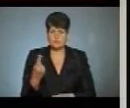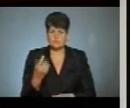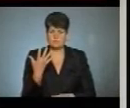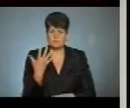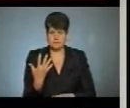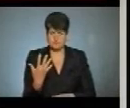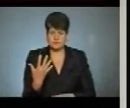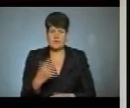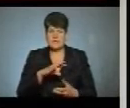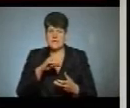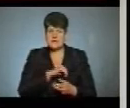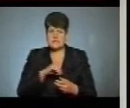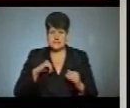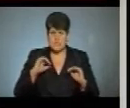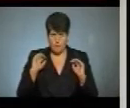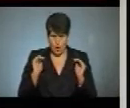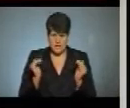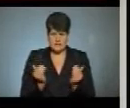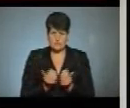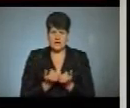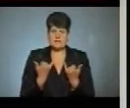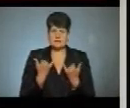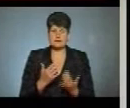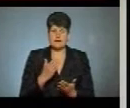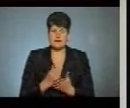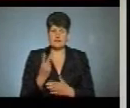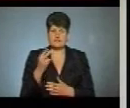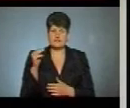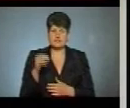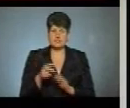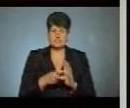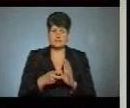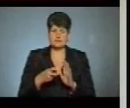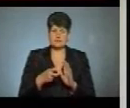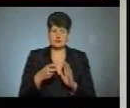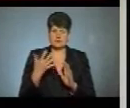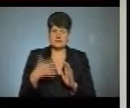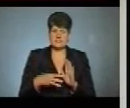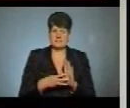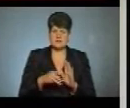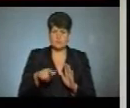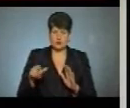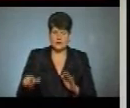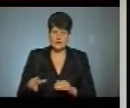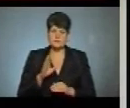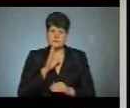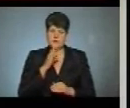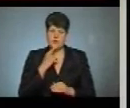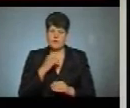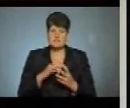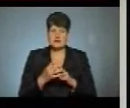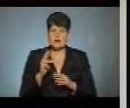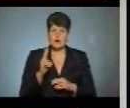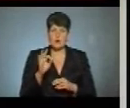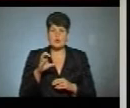5. На самоізоляції на Тернопільщині зараз перебувають 2758 осіб. Світлана Маціпура каже, у селі